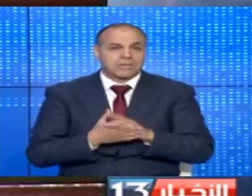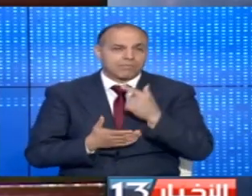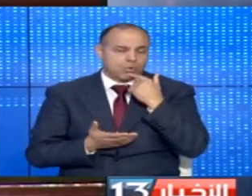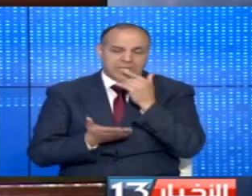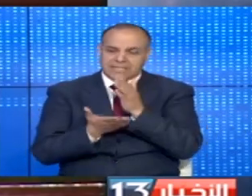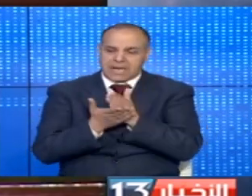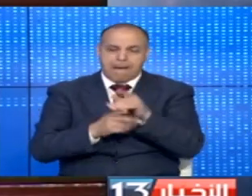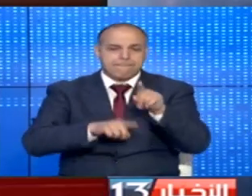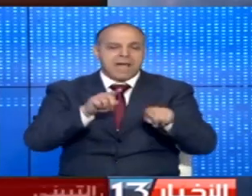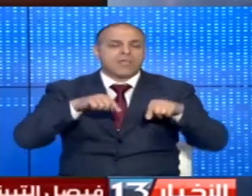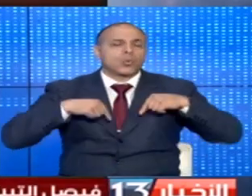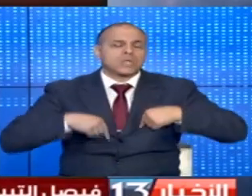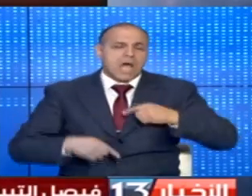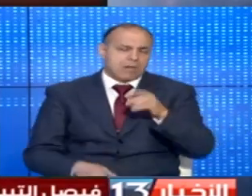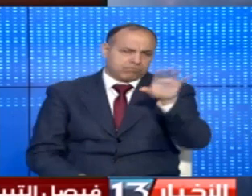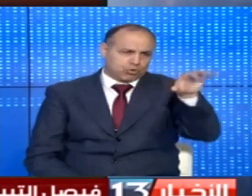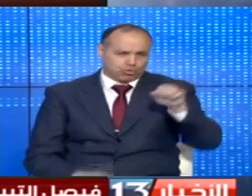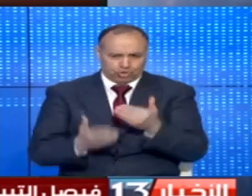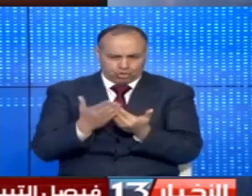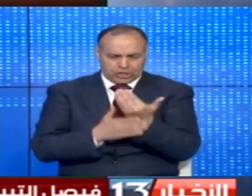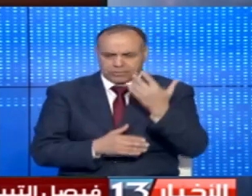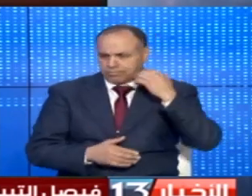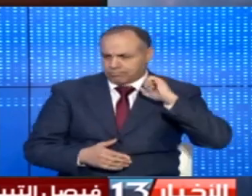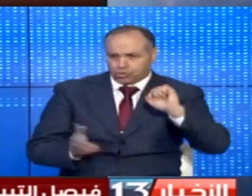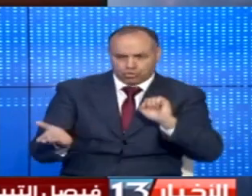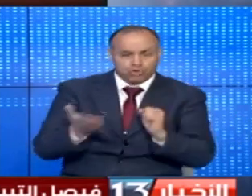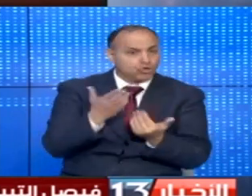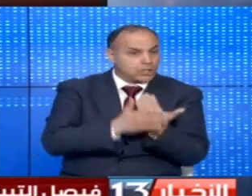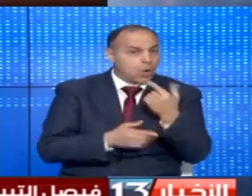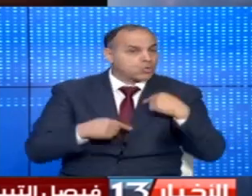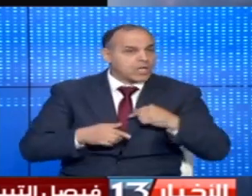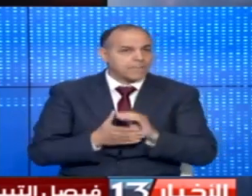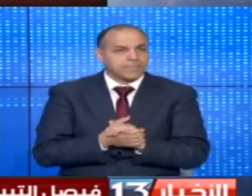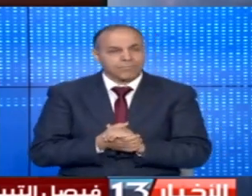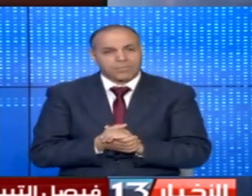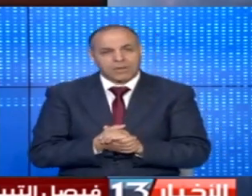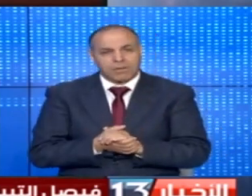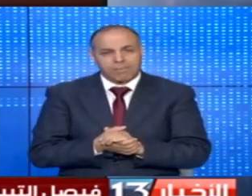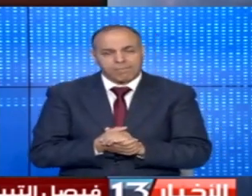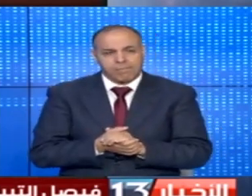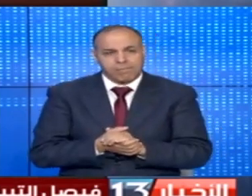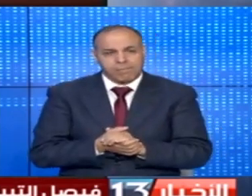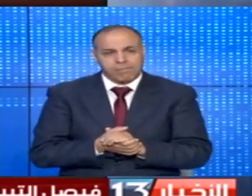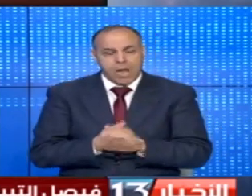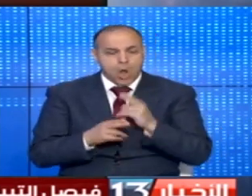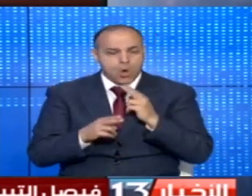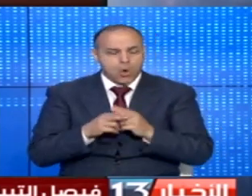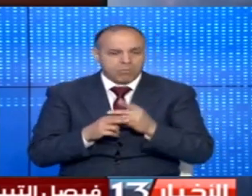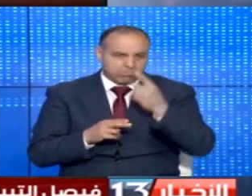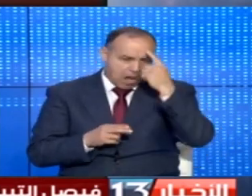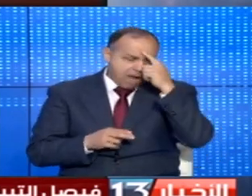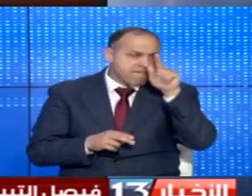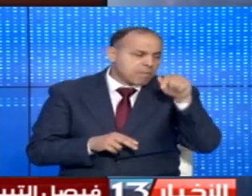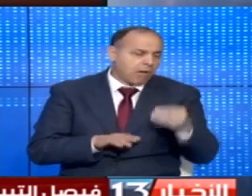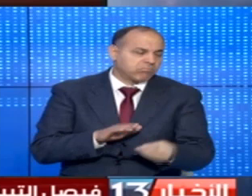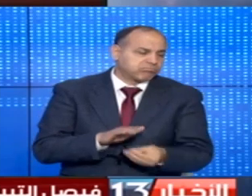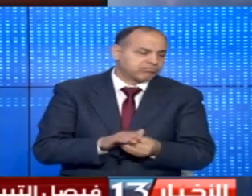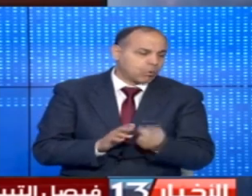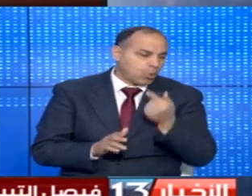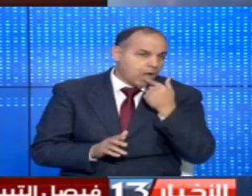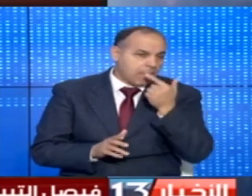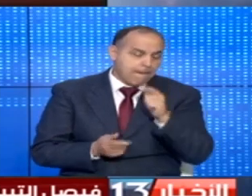بعض الوزراء المعينين اللي طلعت الاسلام عليهم شبهات واللي ان